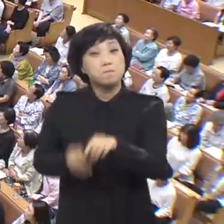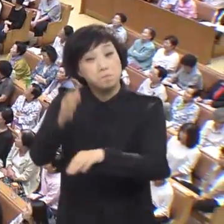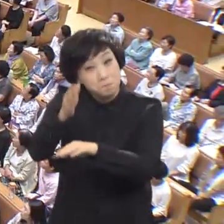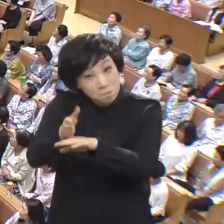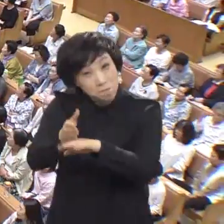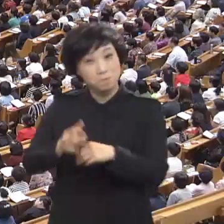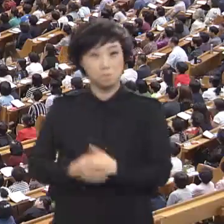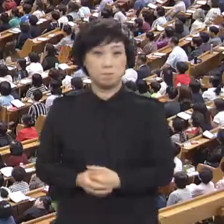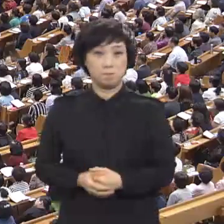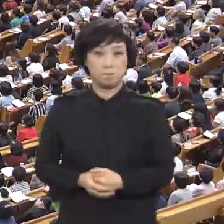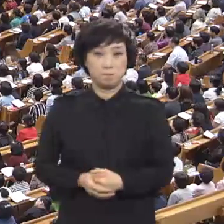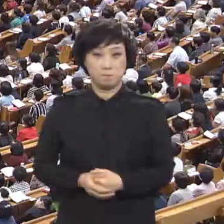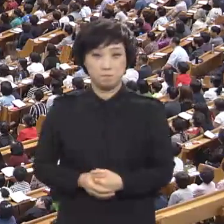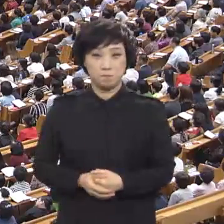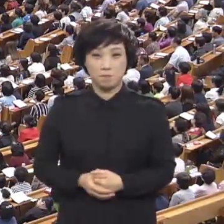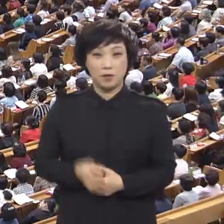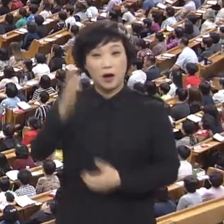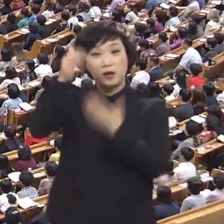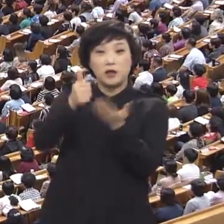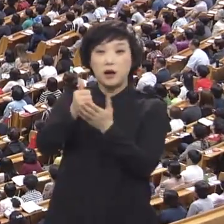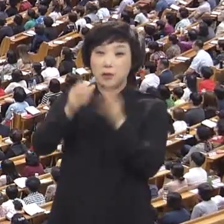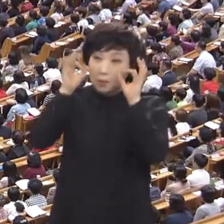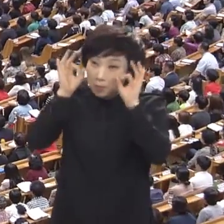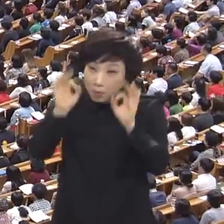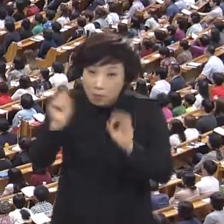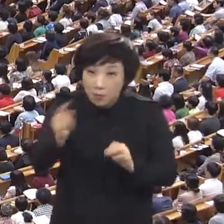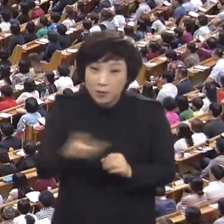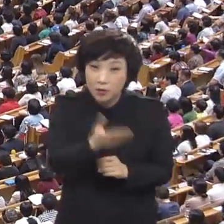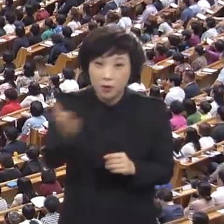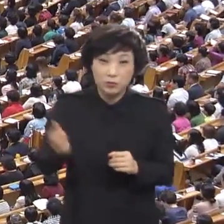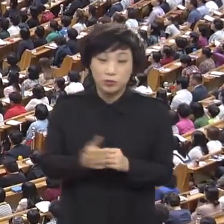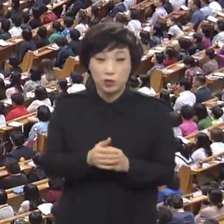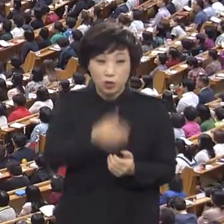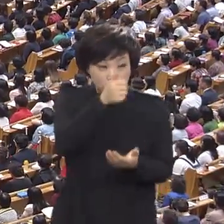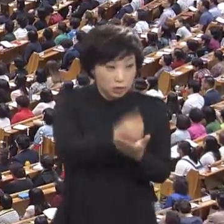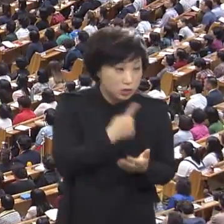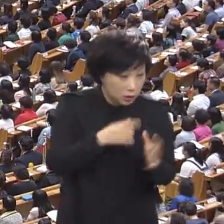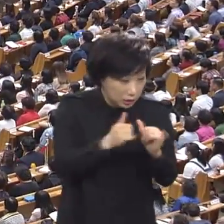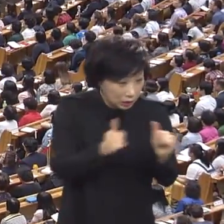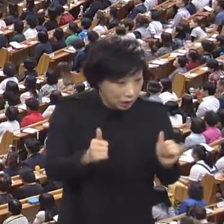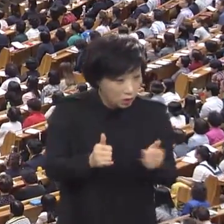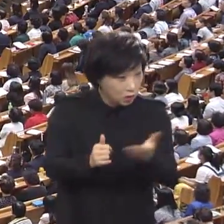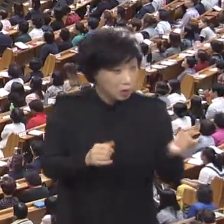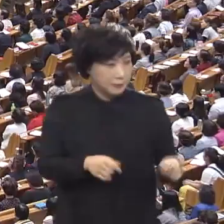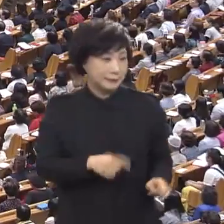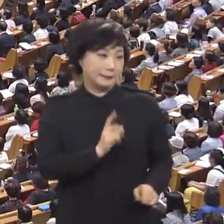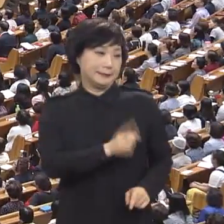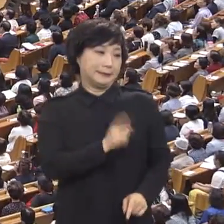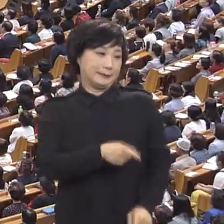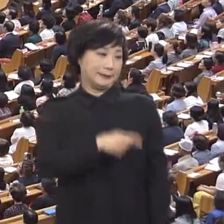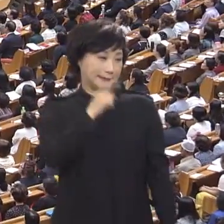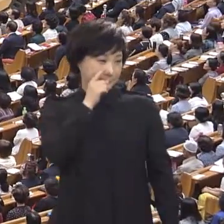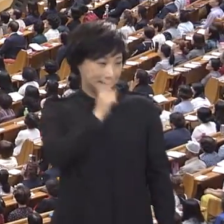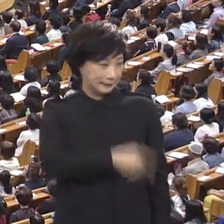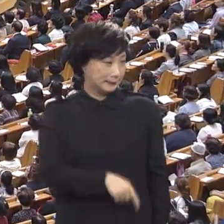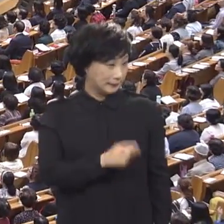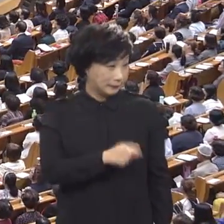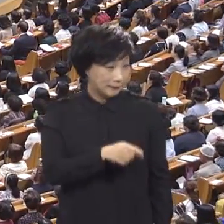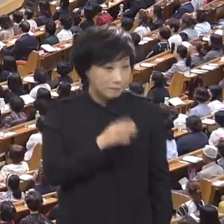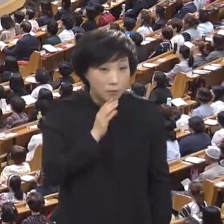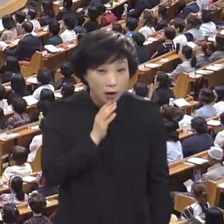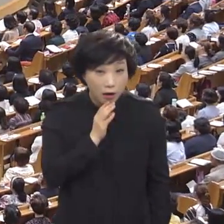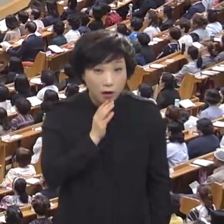감사, 하나님이 바라볼 때 죄 짓는 인간이 괘씸할 수밖에